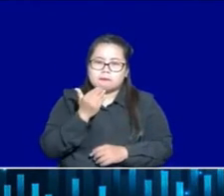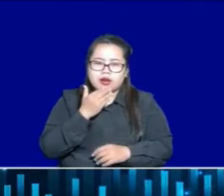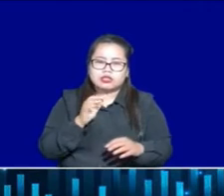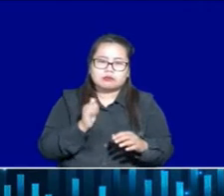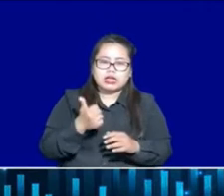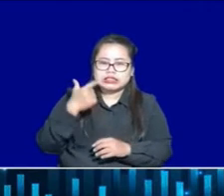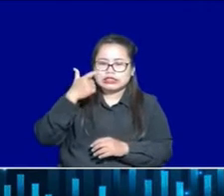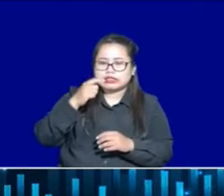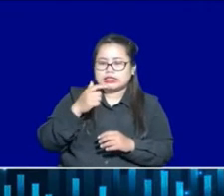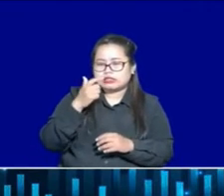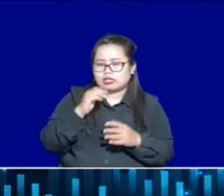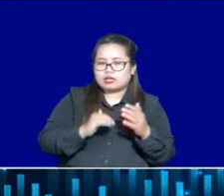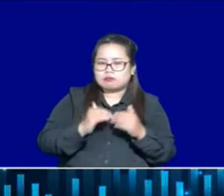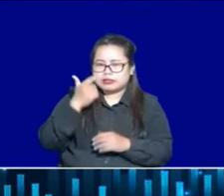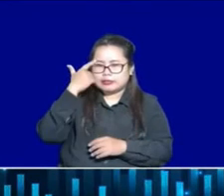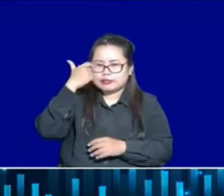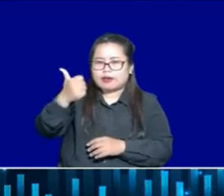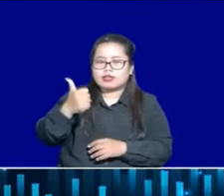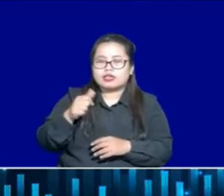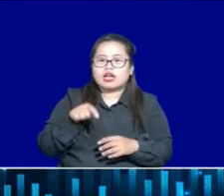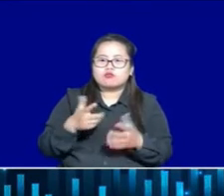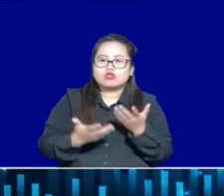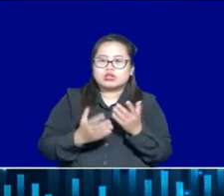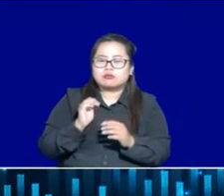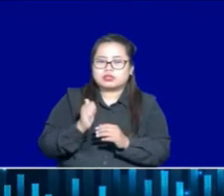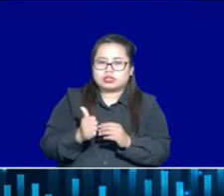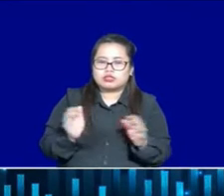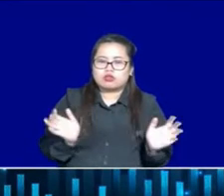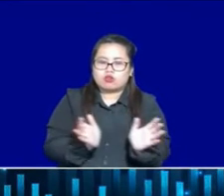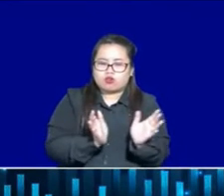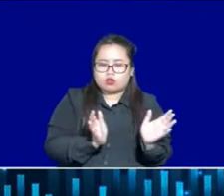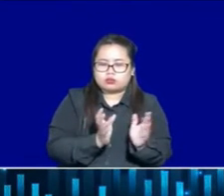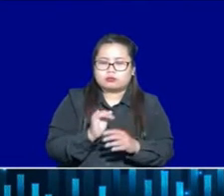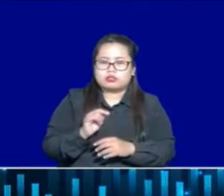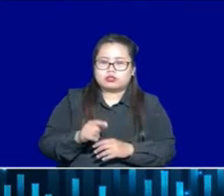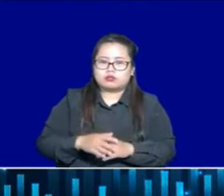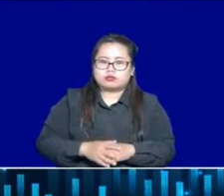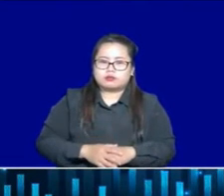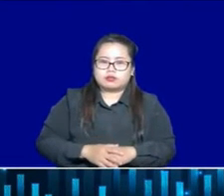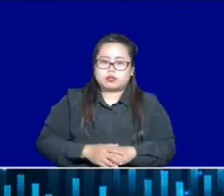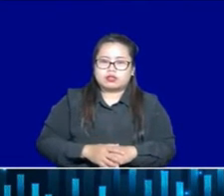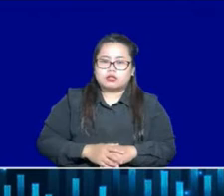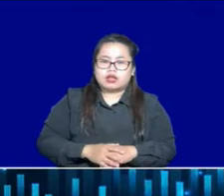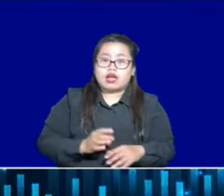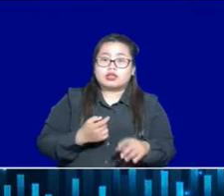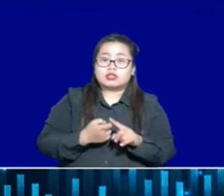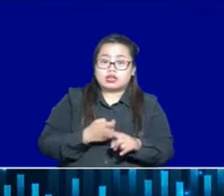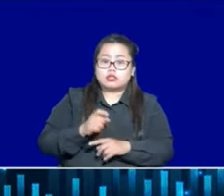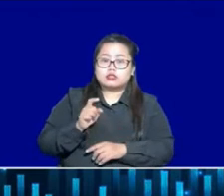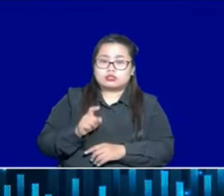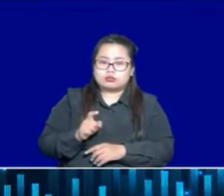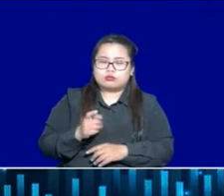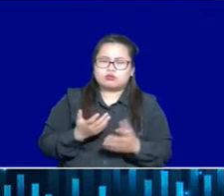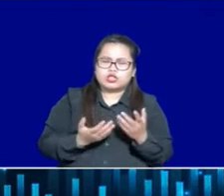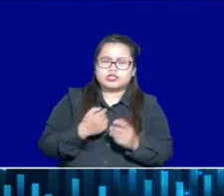gitu, kalau bisa diperoleh. Dan dengan demikian juga saya kira